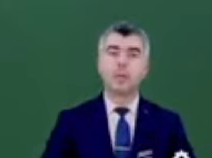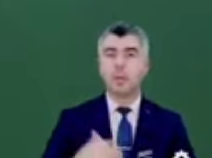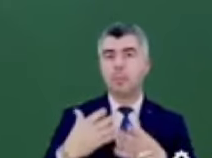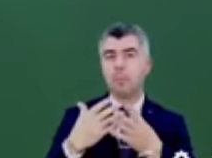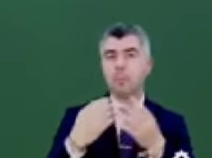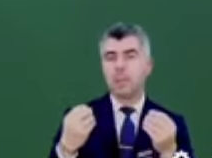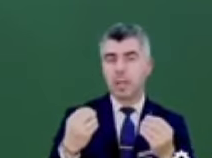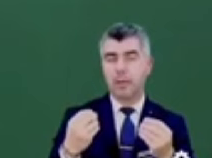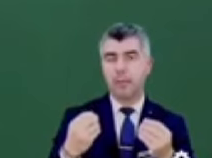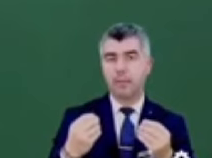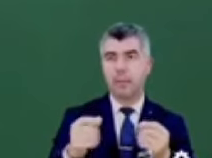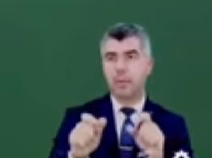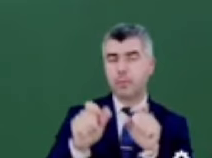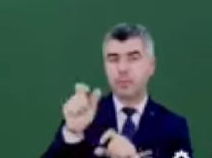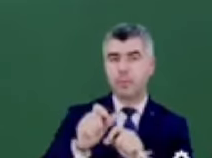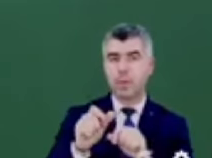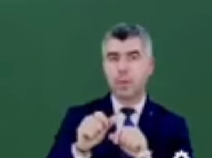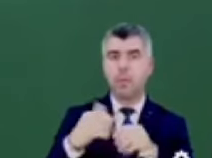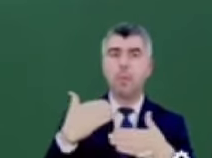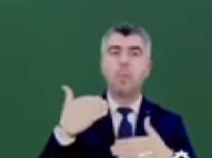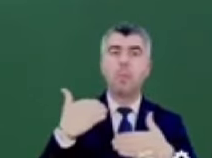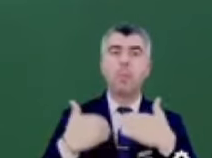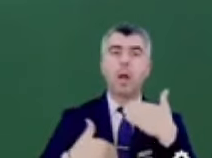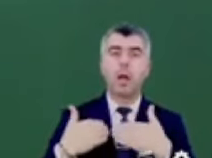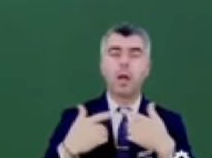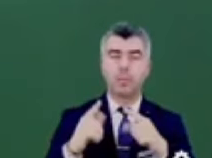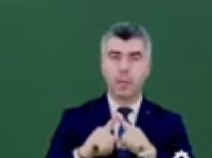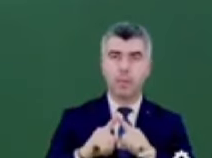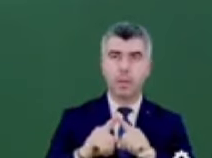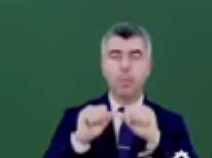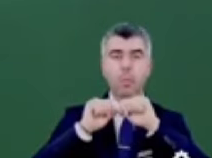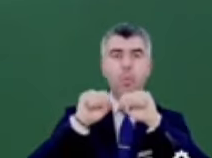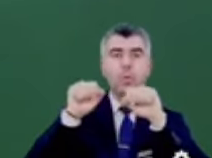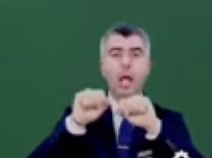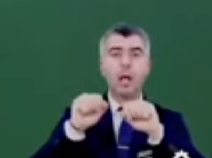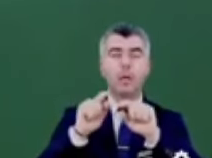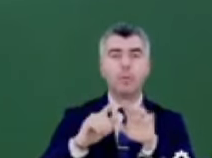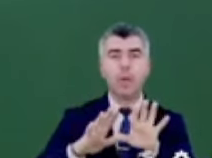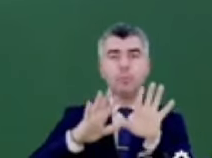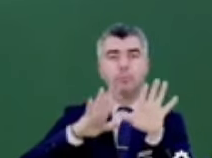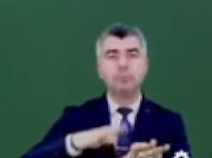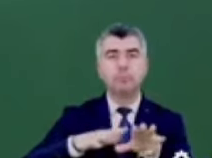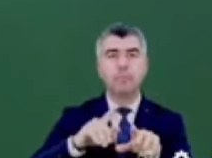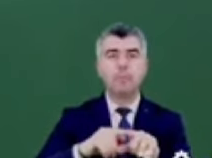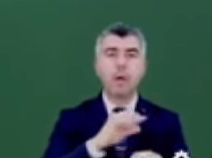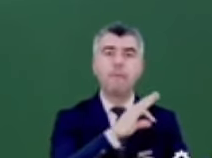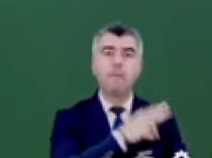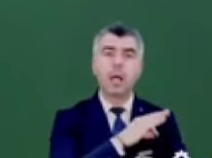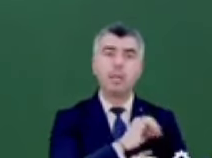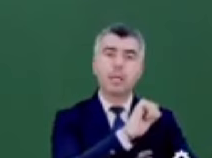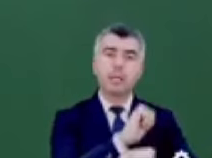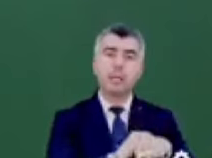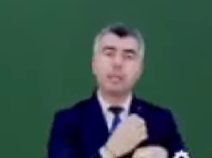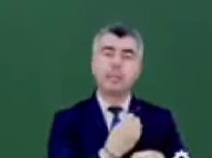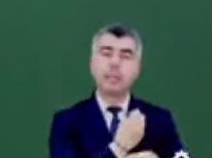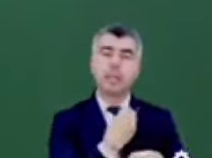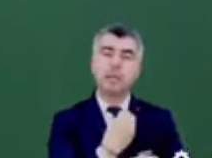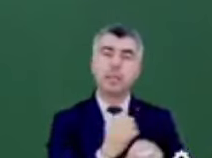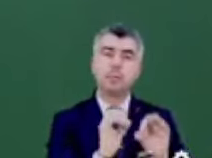ذو ذوي الاعاقه ضد عدم استفادتهم من مشروع تميم الحمايه الاجتماعيه بسبب عدم